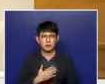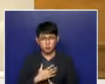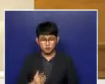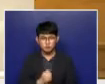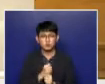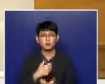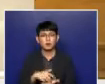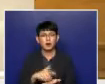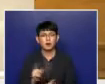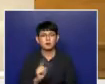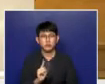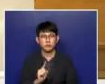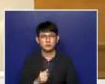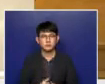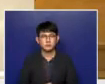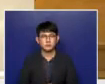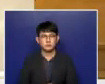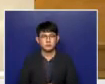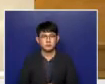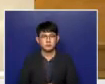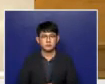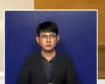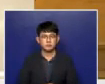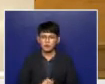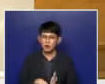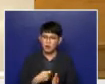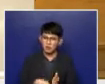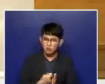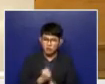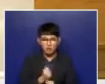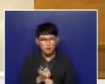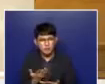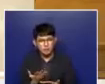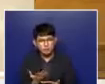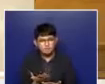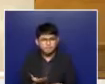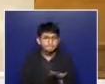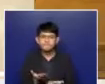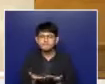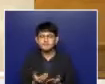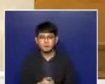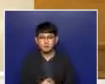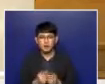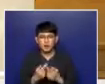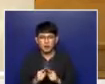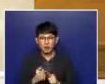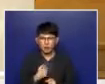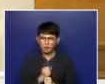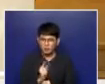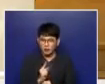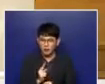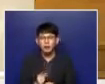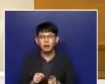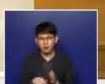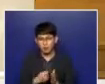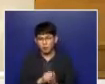เอื้อกทมจึงต้องจ้าง BTSเนี่ยโดยให้วิสาหกิจของกกทมคือกรุงเทพตาคมเนี่ย